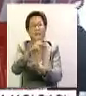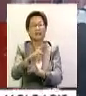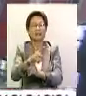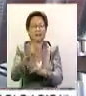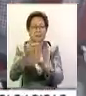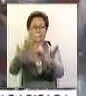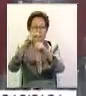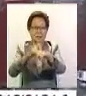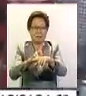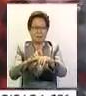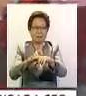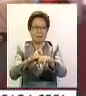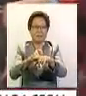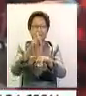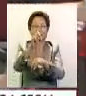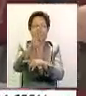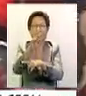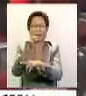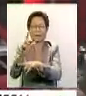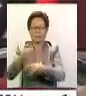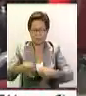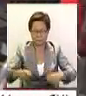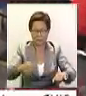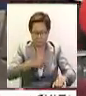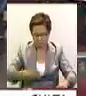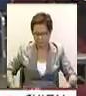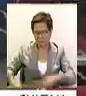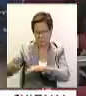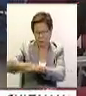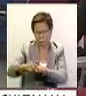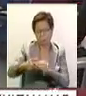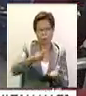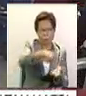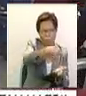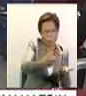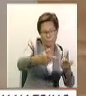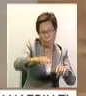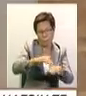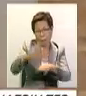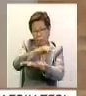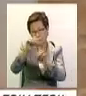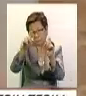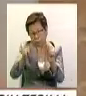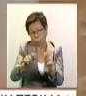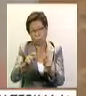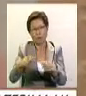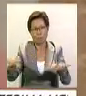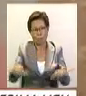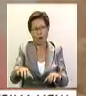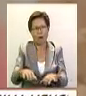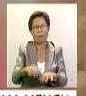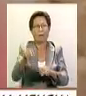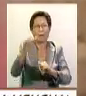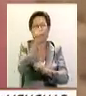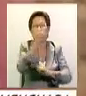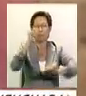Rasul di auditorium di BKL Jalan Raja Laut. Persembahan yang berlangsung Sabtu depan akan dijayakan oleh barisan